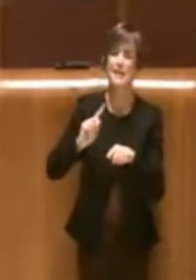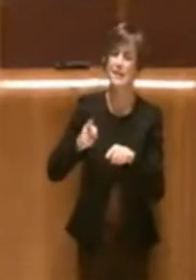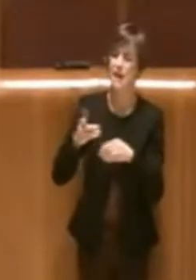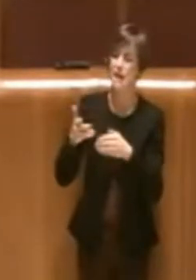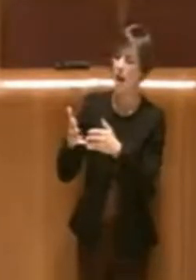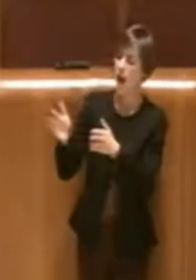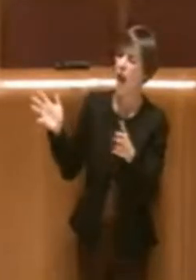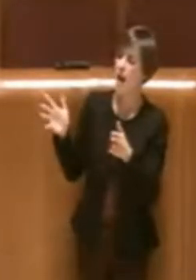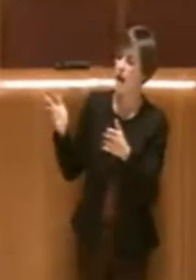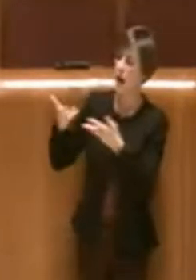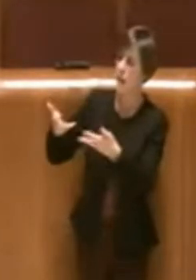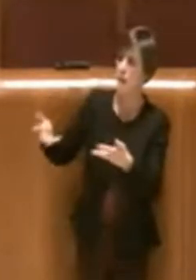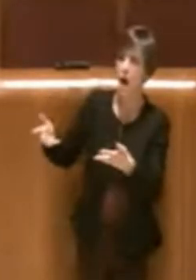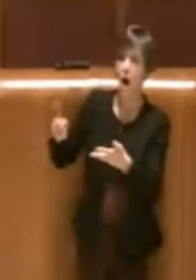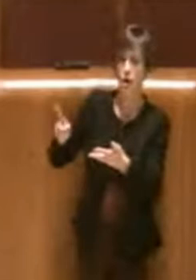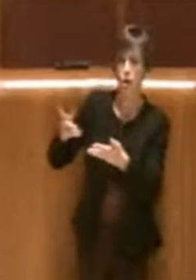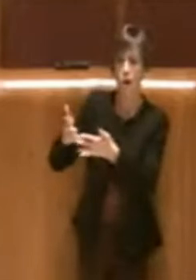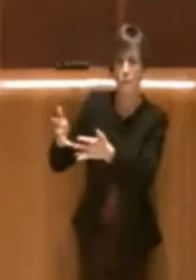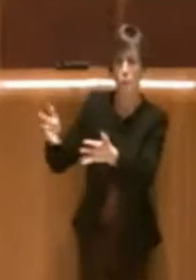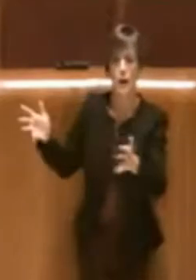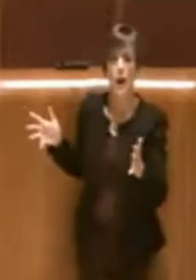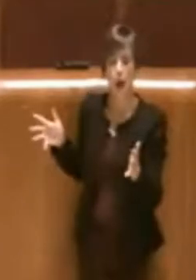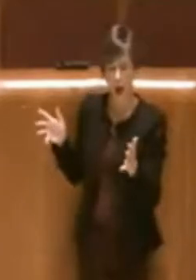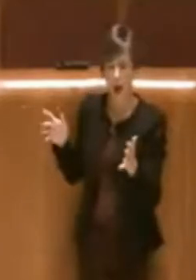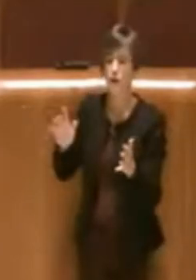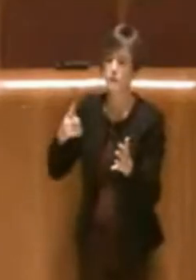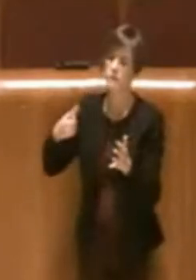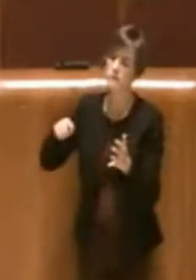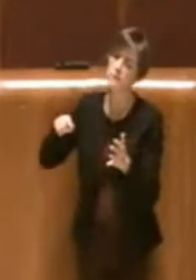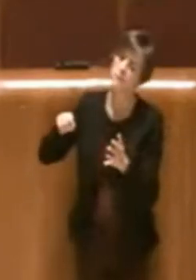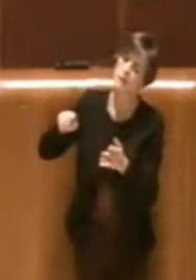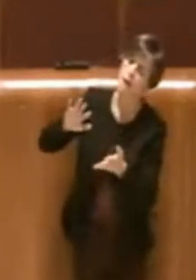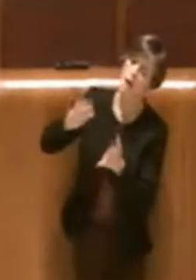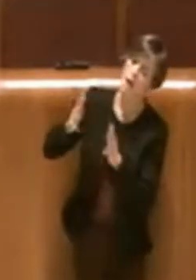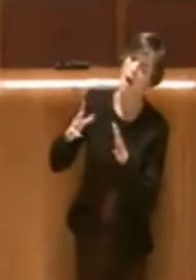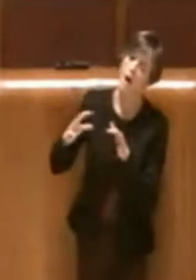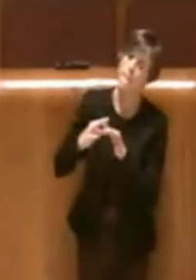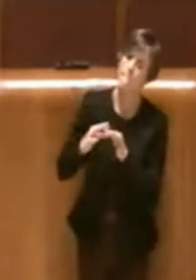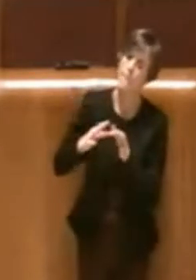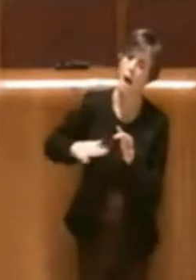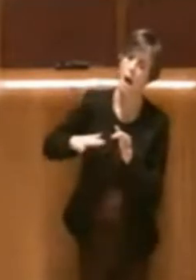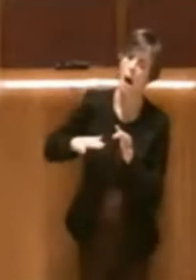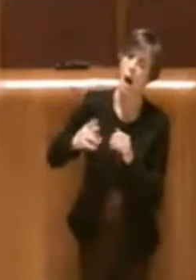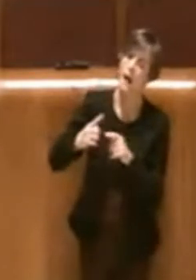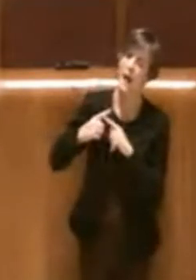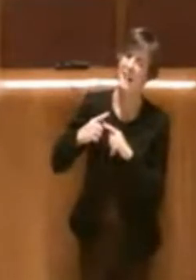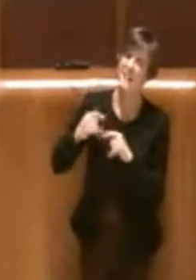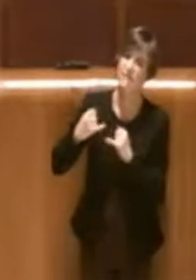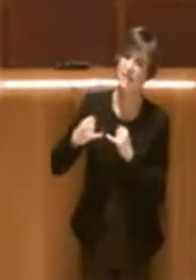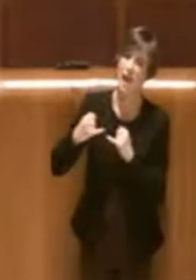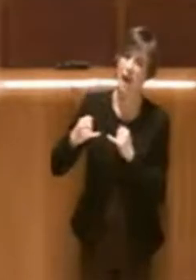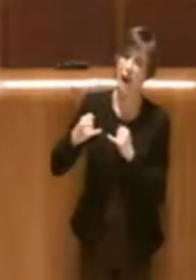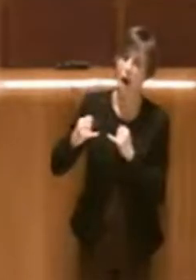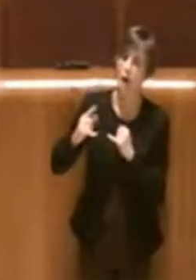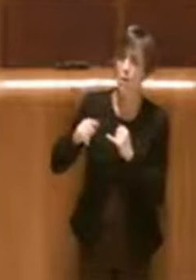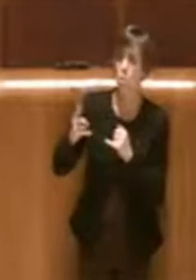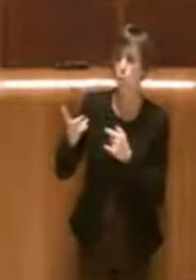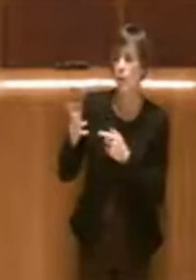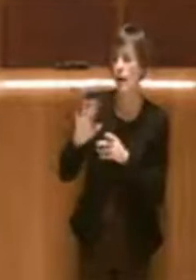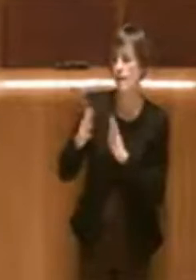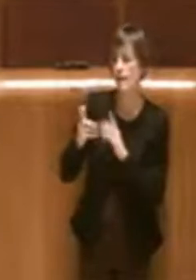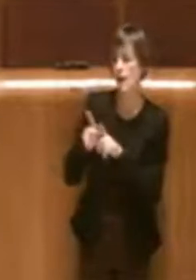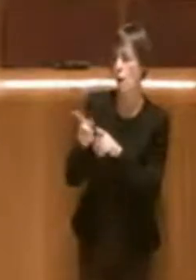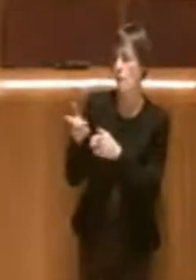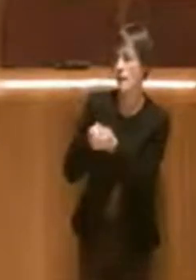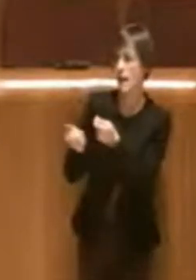questo parco e soprattutto rilanciare quell'area attraverso l'ex Filanda, quindi creando anche un attrattore culturale, perché sappiamo bene